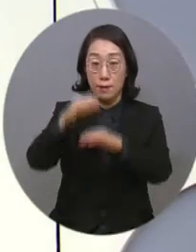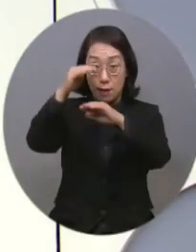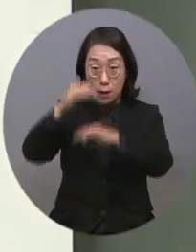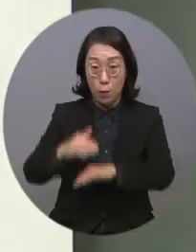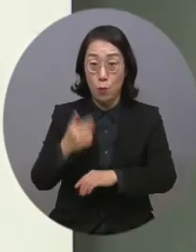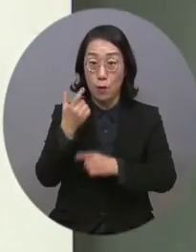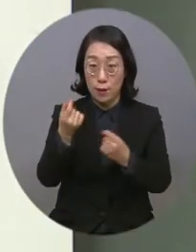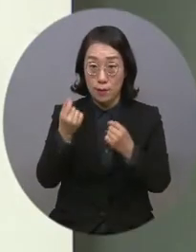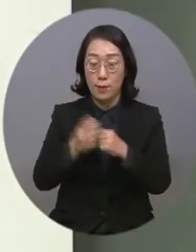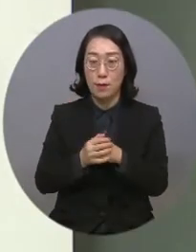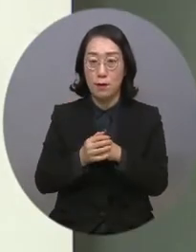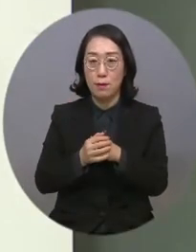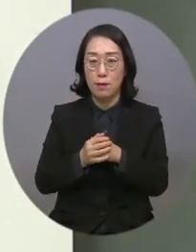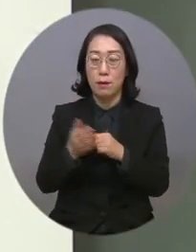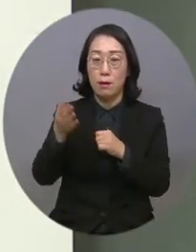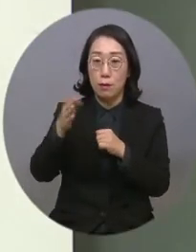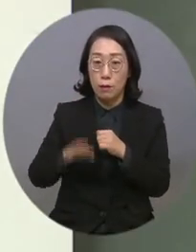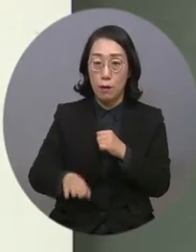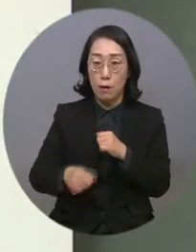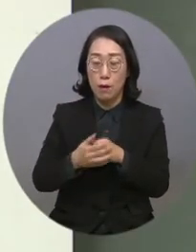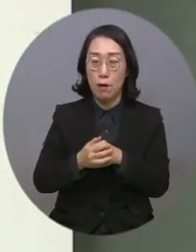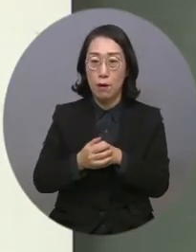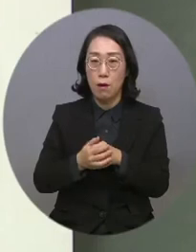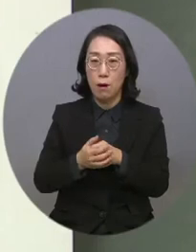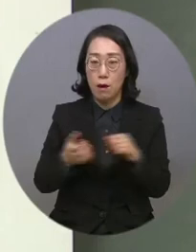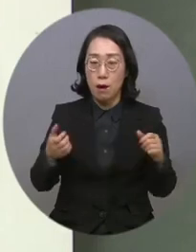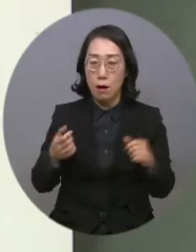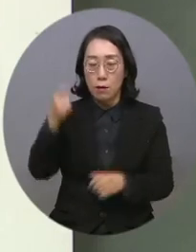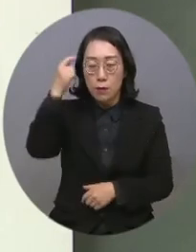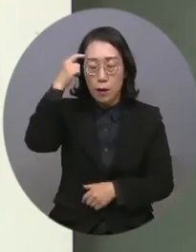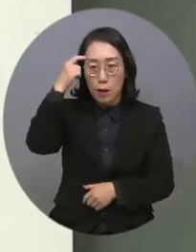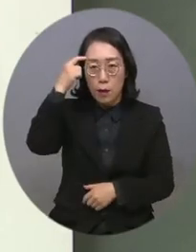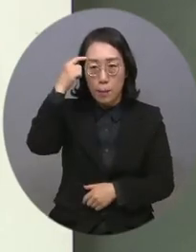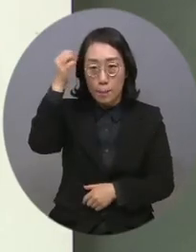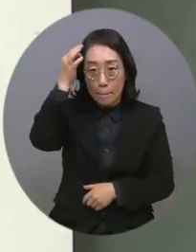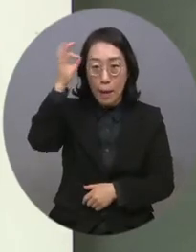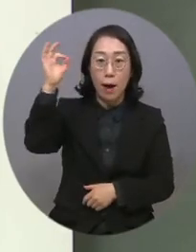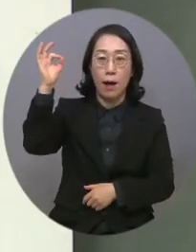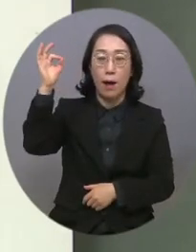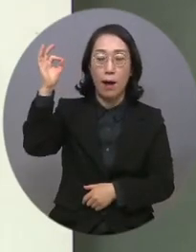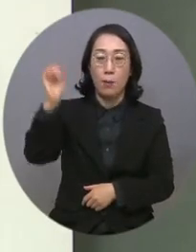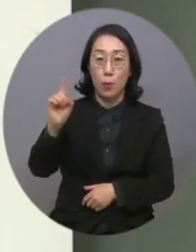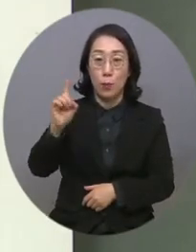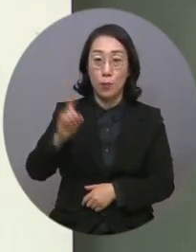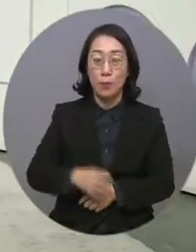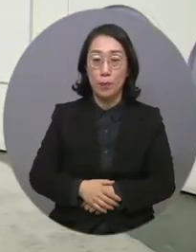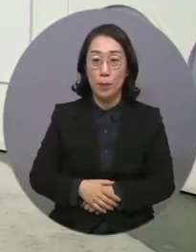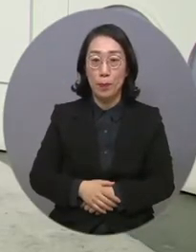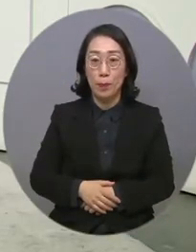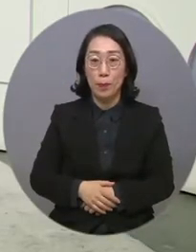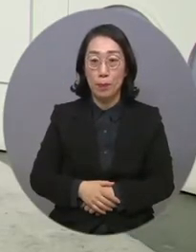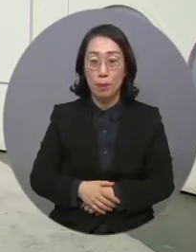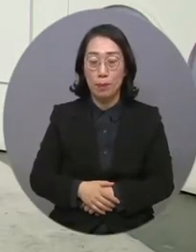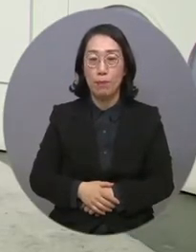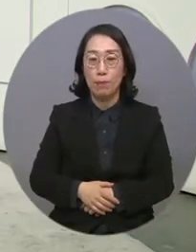네. 그런데 조금 전에 제가 머리에서 잠시 소개해 드렸습니다만은